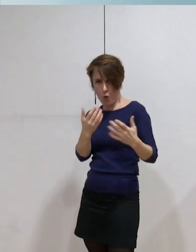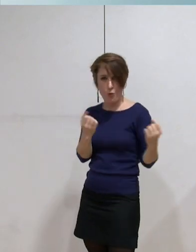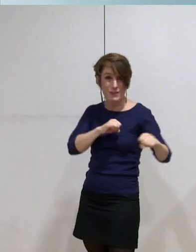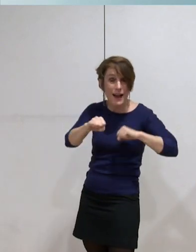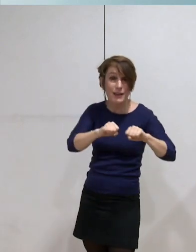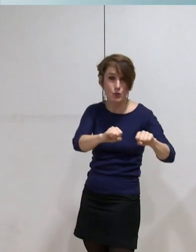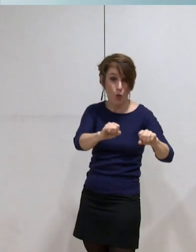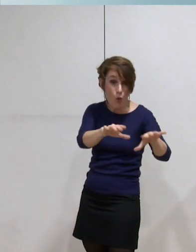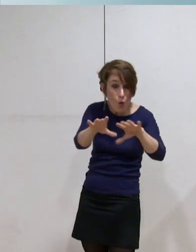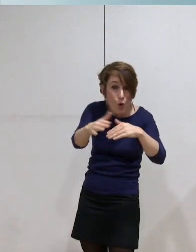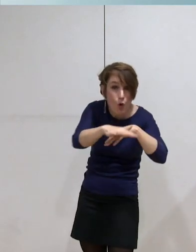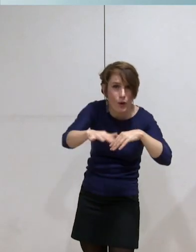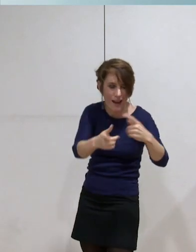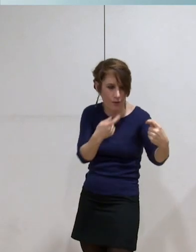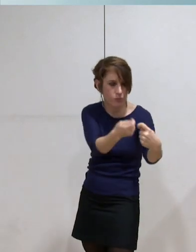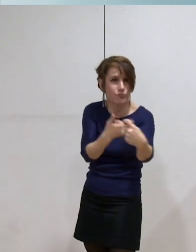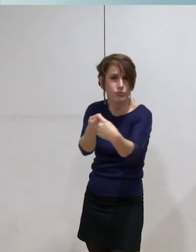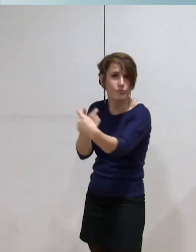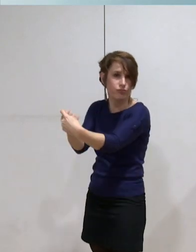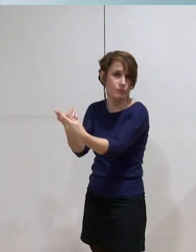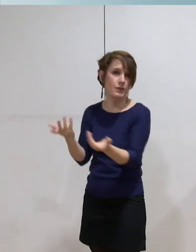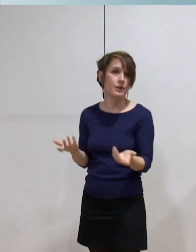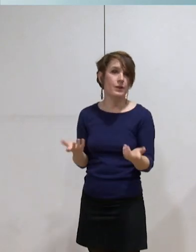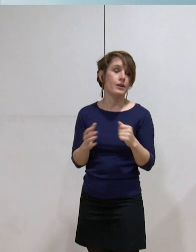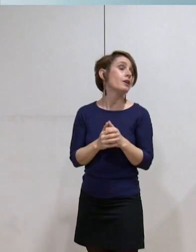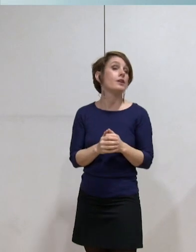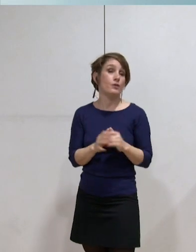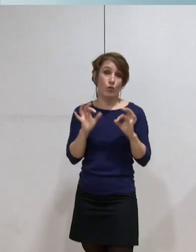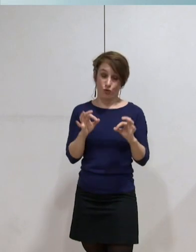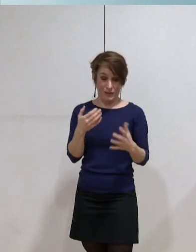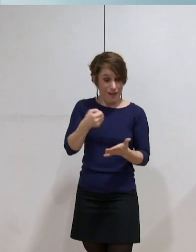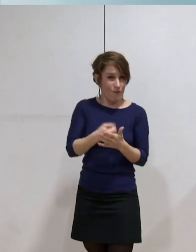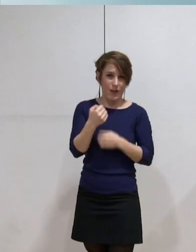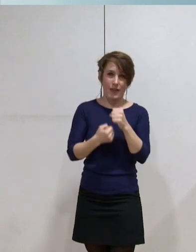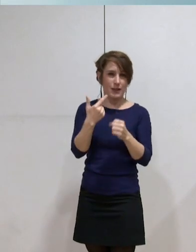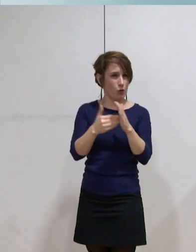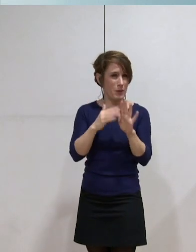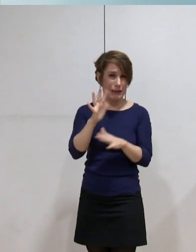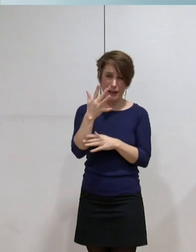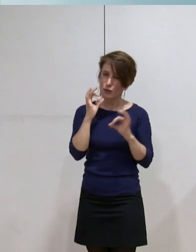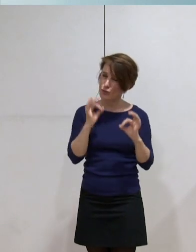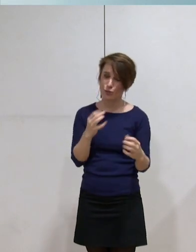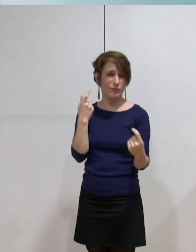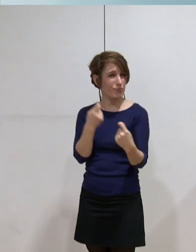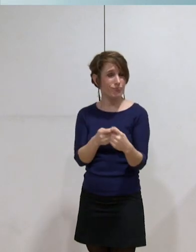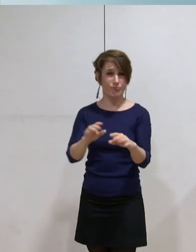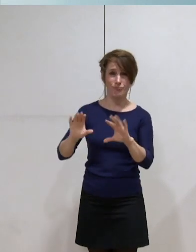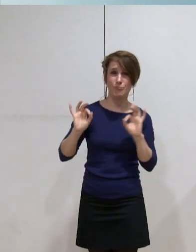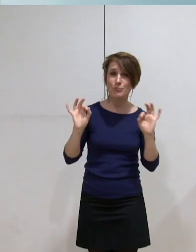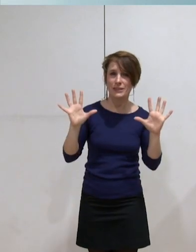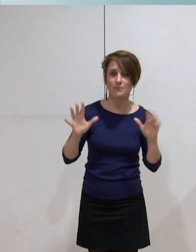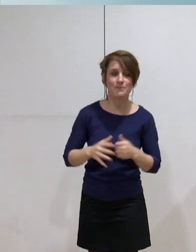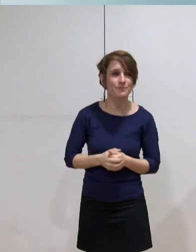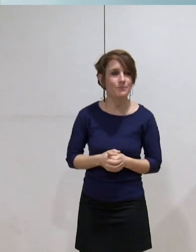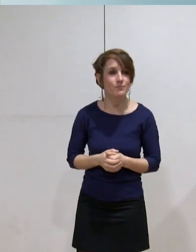cette citation qui finalement n'a jamais été autant d'actualité qu'entre qu'en cette fin d'année 2015 et puisque Grenoble est la première ville